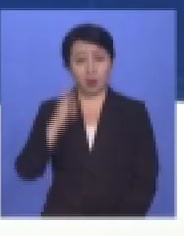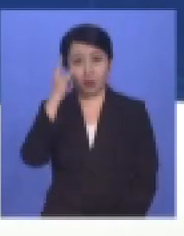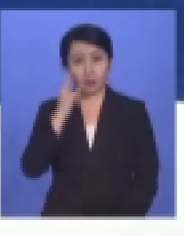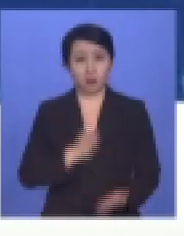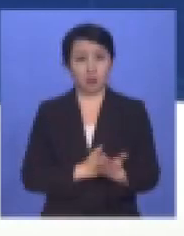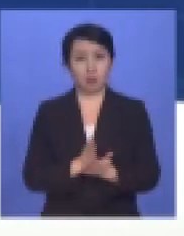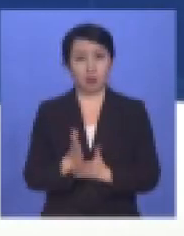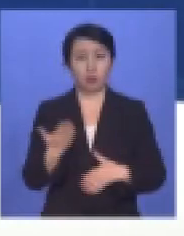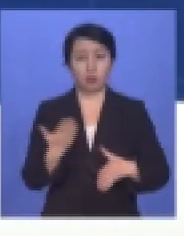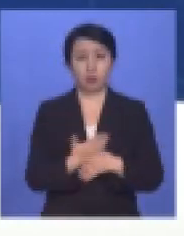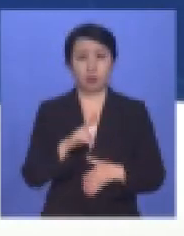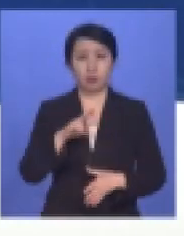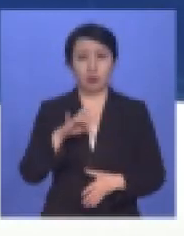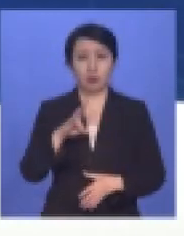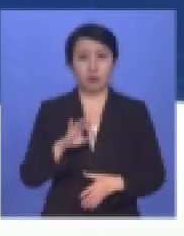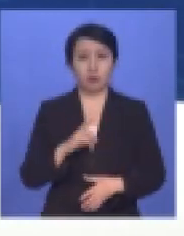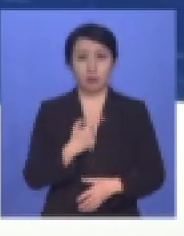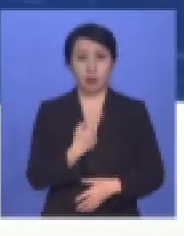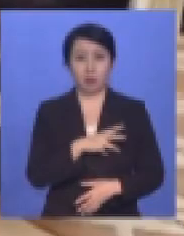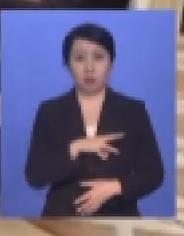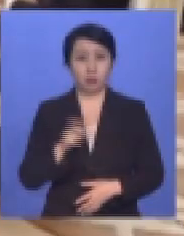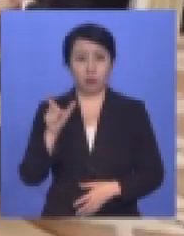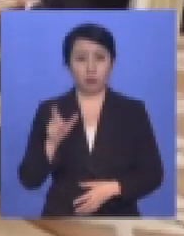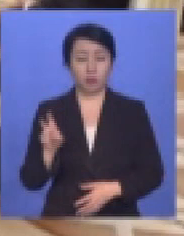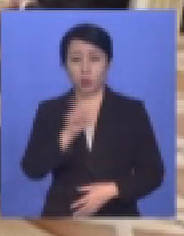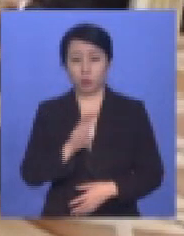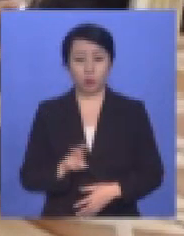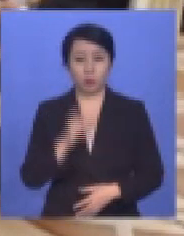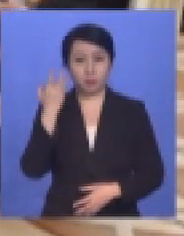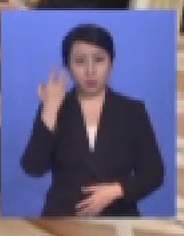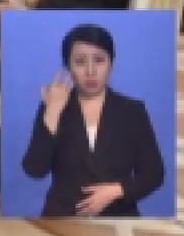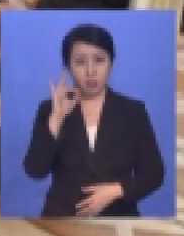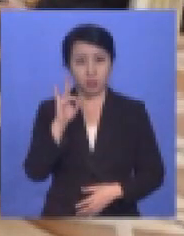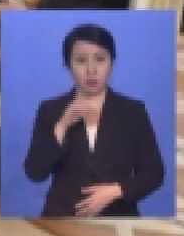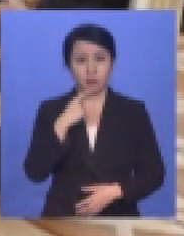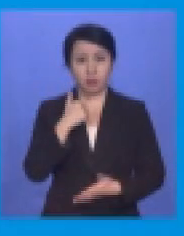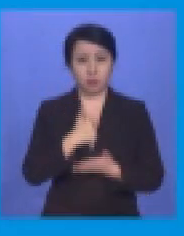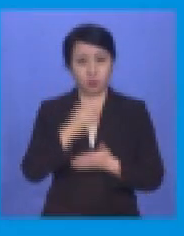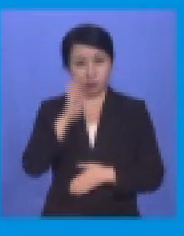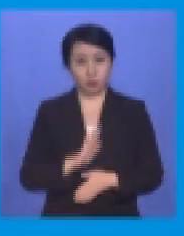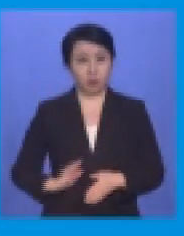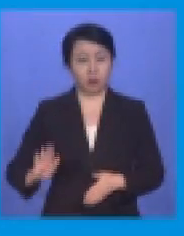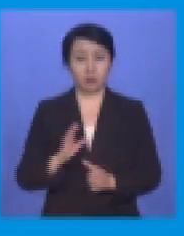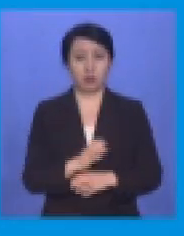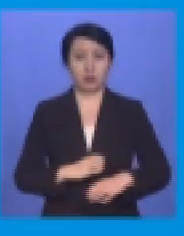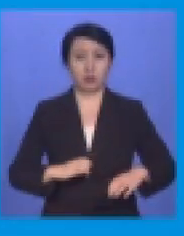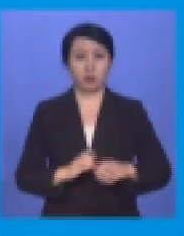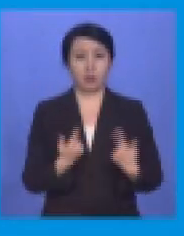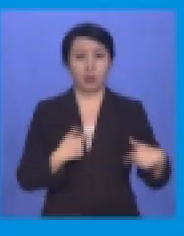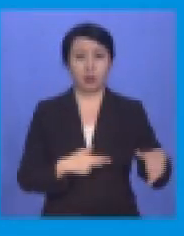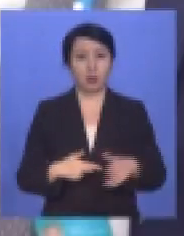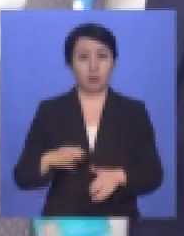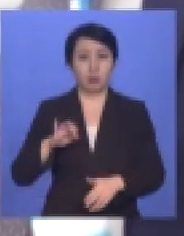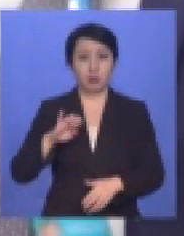Казахстан направит гуманитарную помощь палестине в размере 1 млн долларов США - заявил Касым жумар Тукаев выступая на